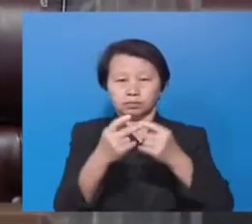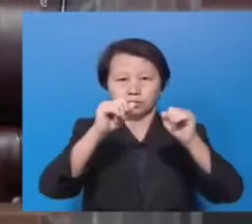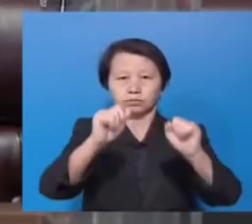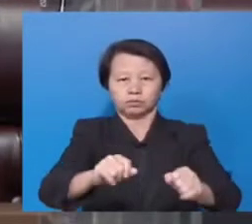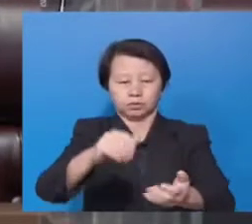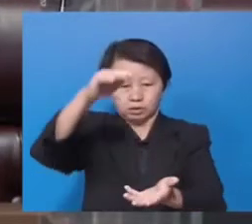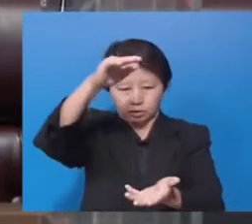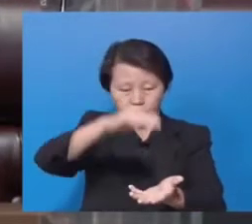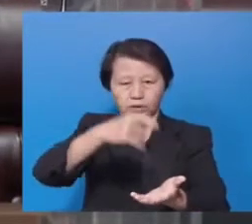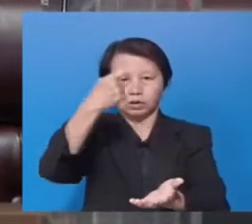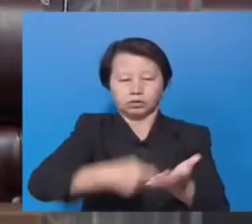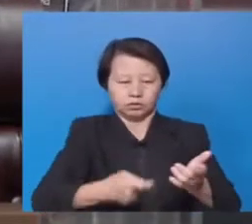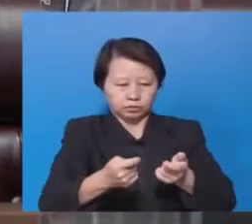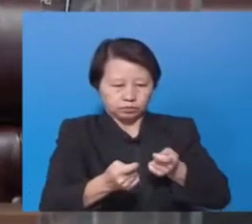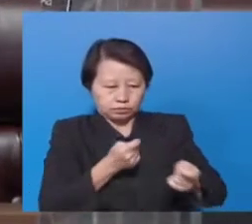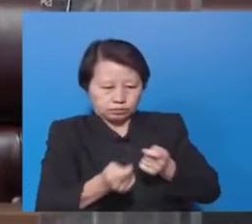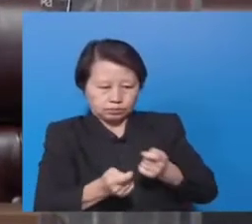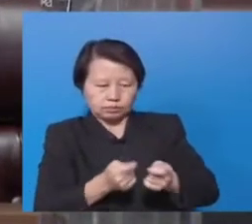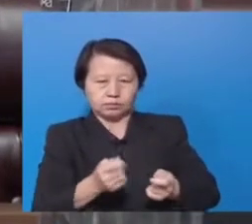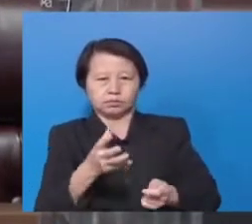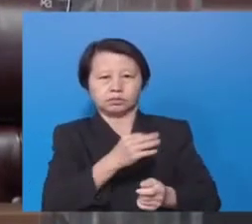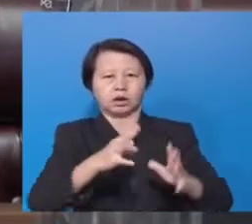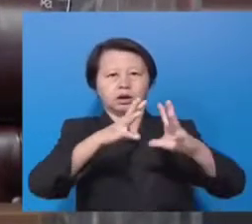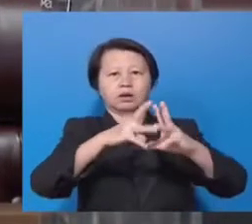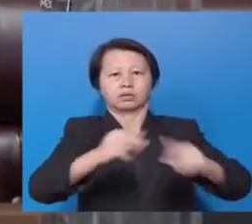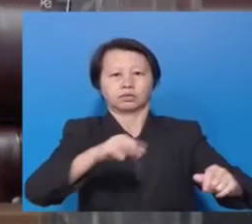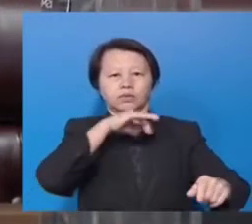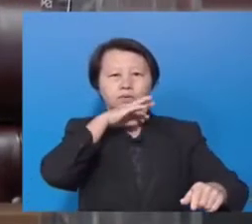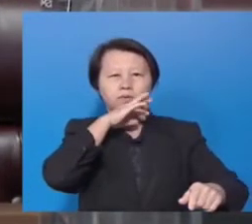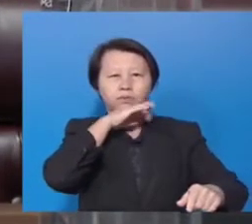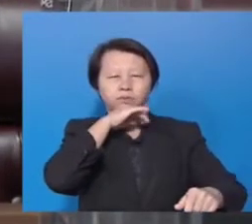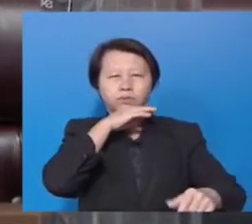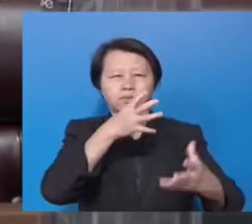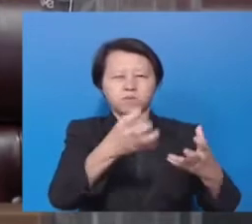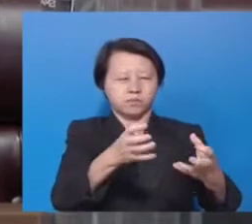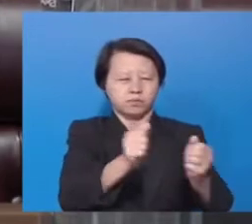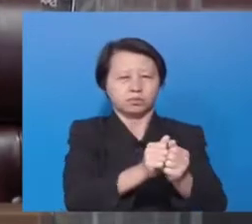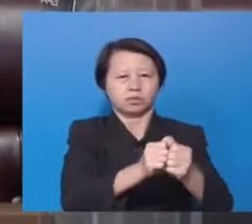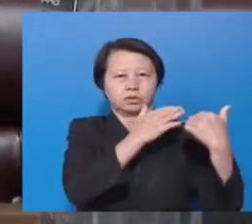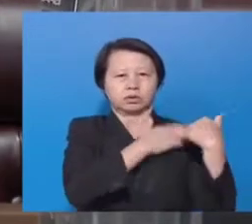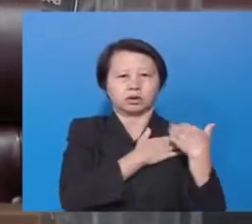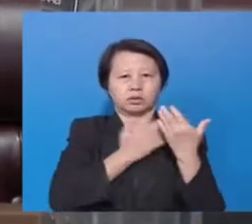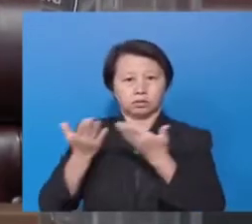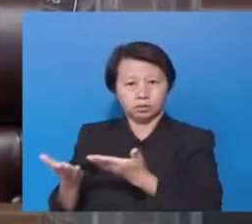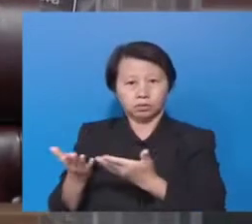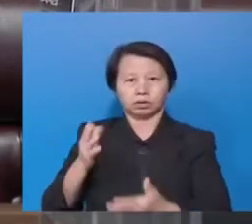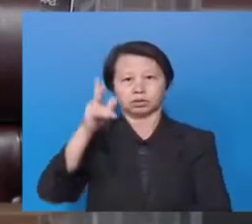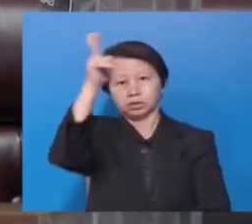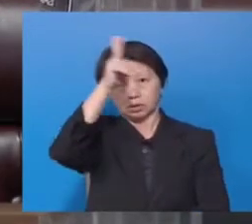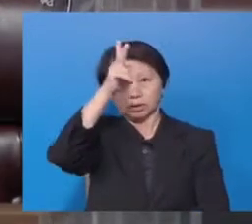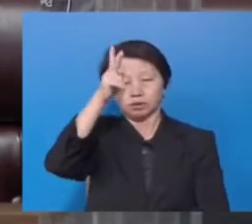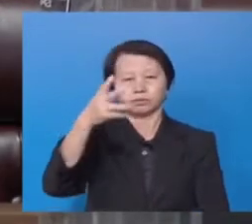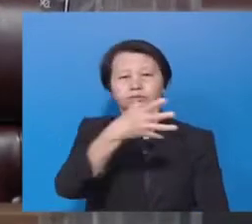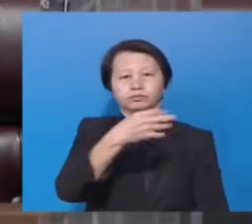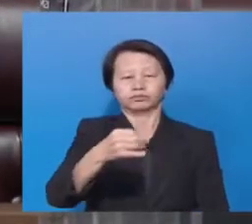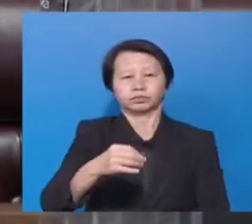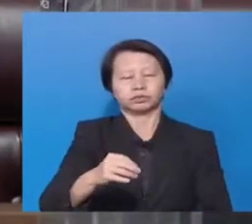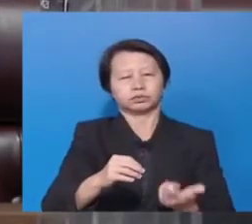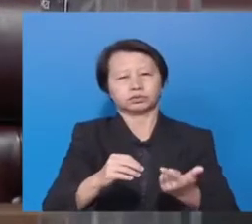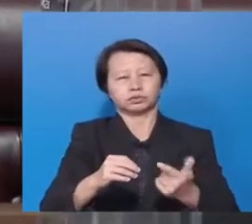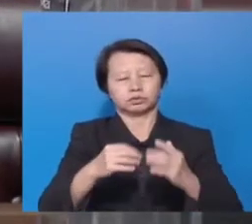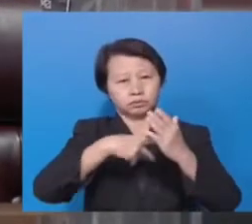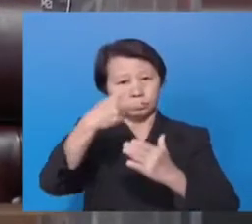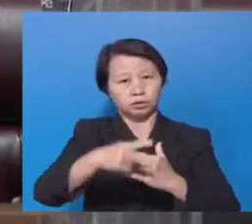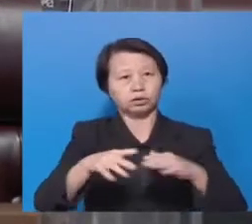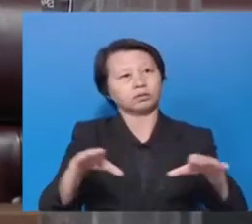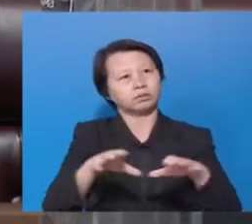akan dapat mengurangkan kos pengendalian dan pelupusan Sisi pejal yang ditanggung oleh kerajaan di samping langkah-langkah yang